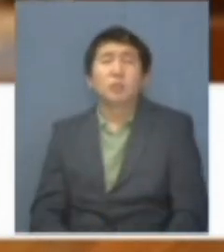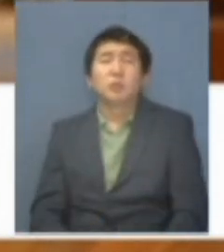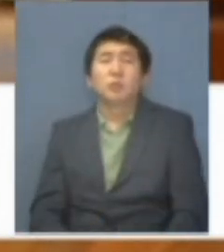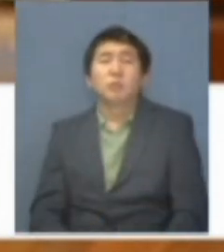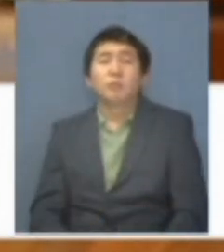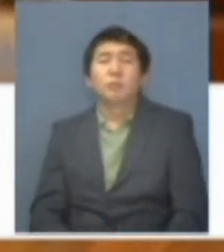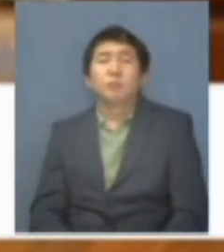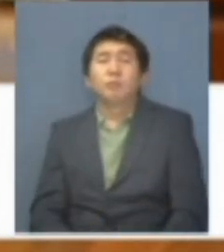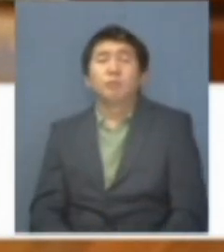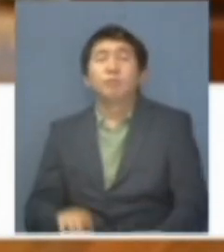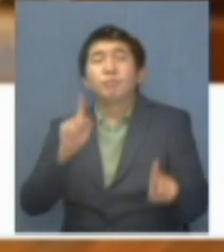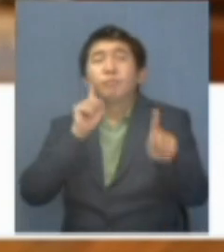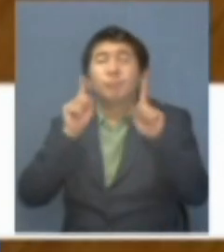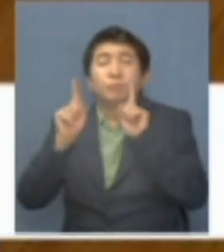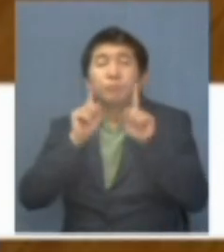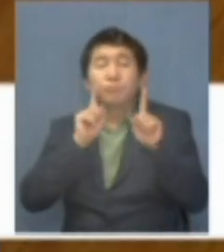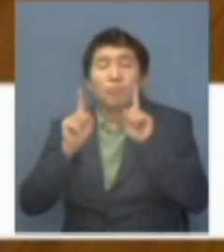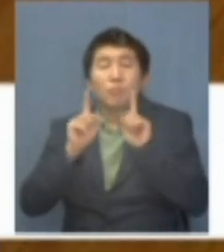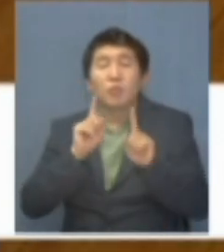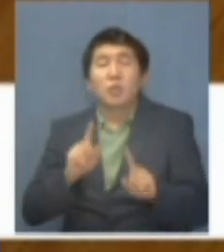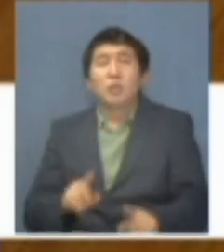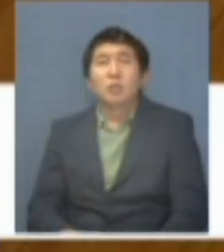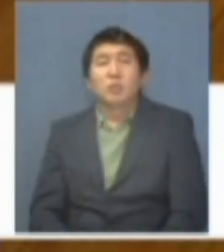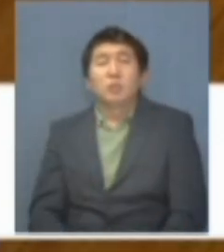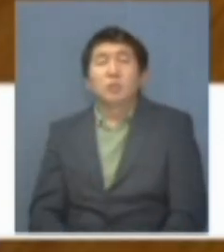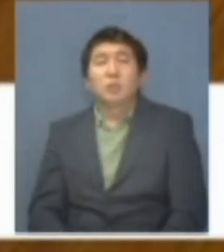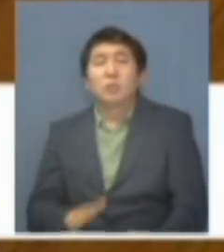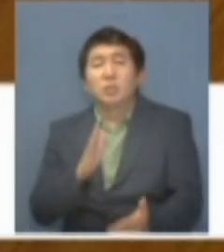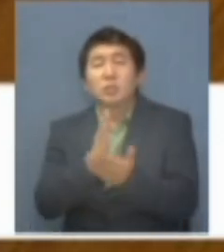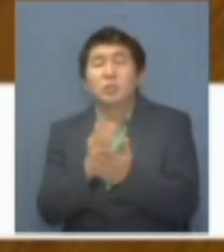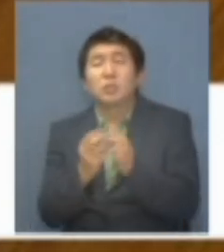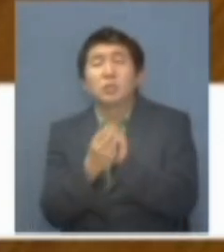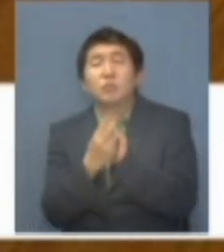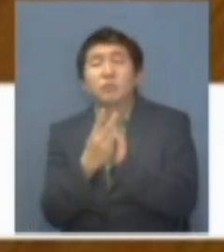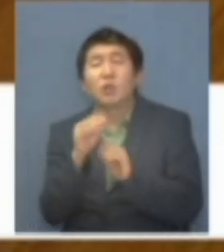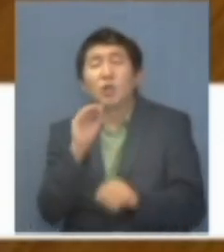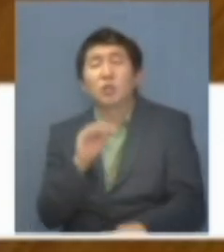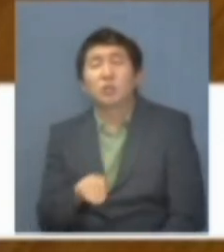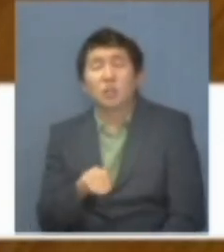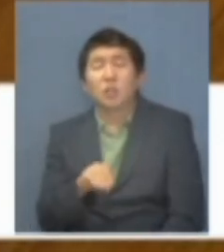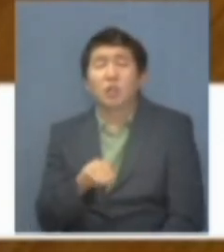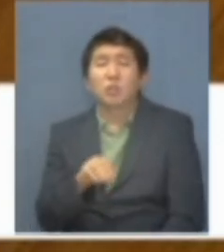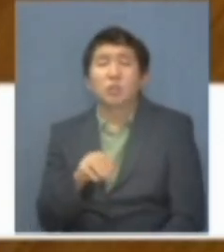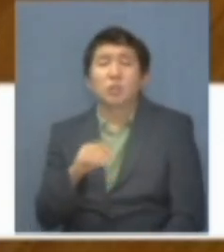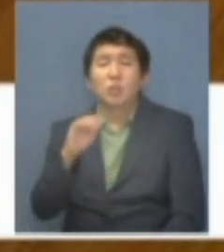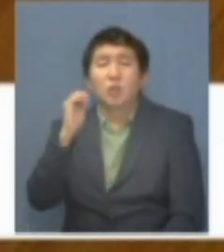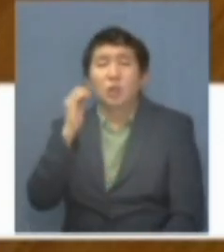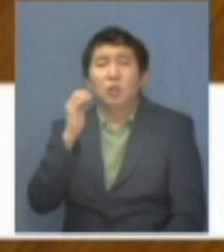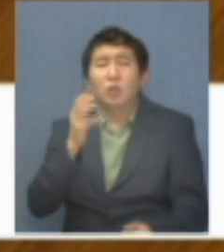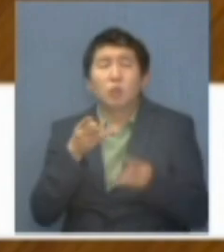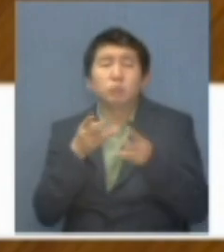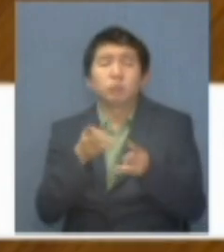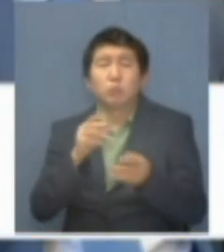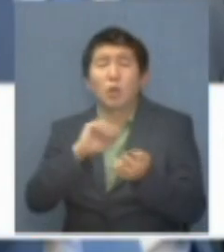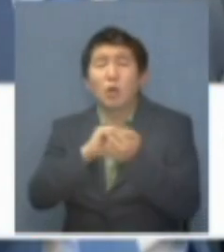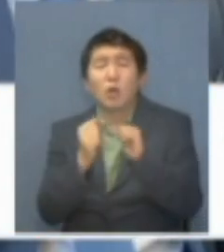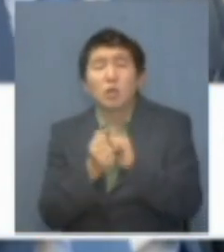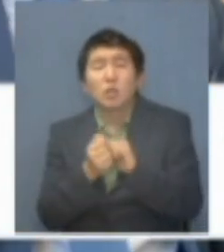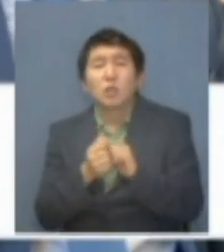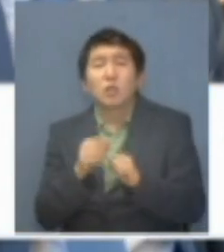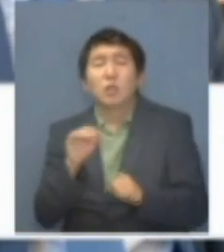Как отмечено на заседании, в наличии на тупиках области имеется 12 тысяч тонн угля, в том числе 4,5 тысяч тонн в